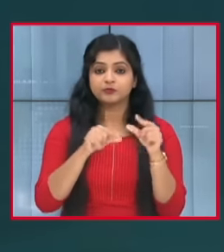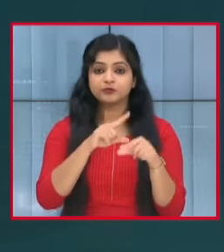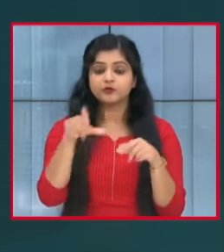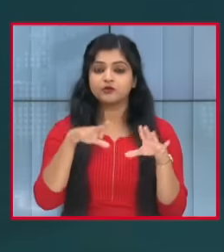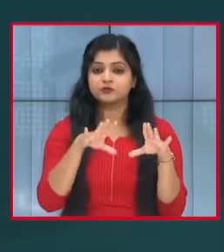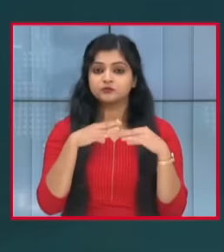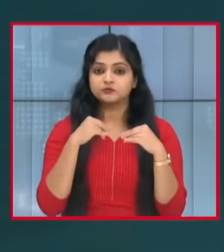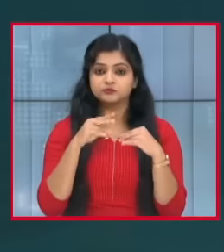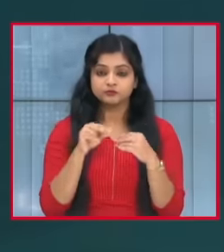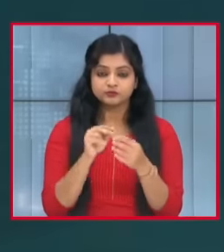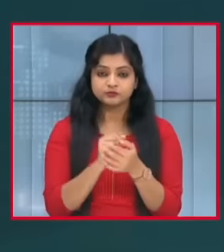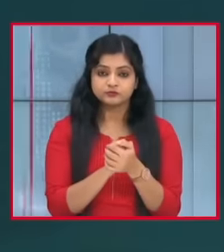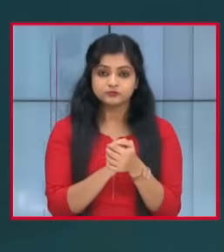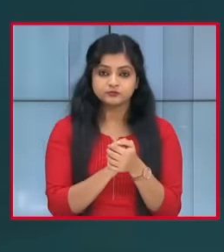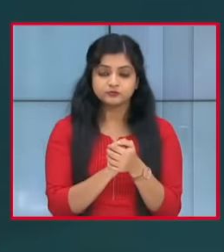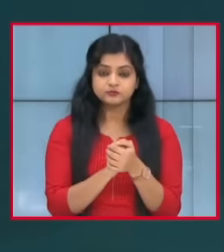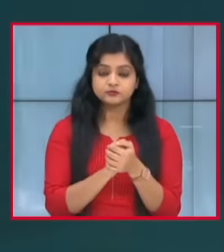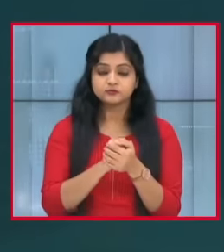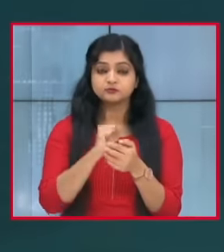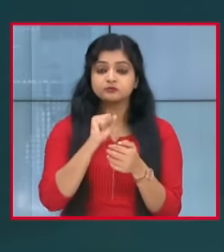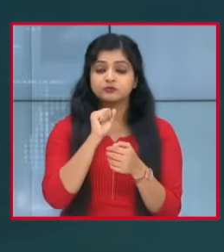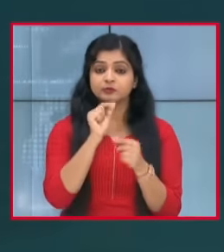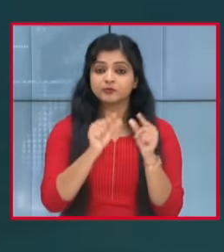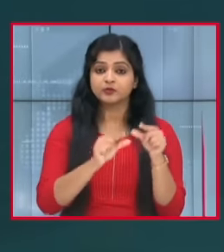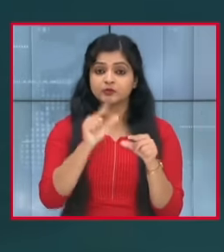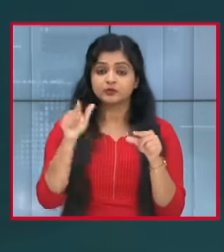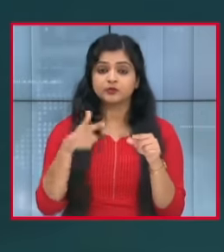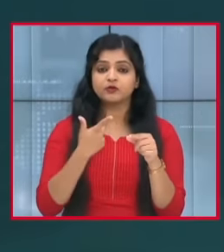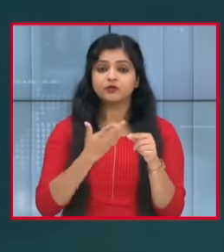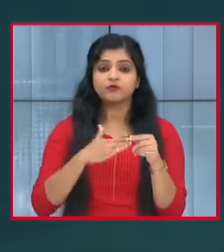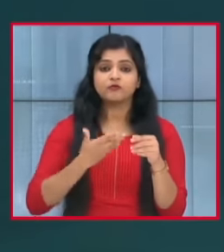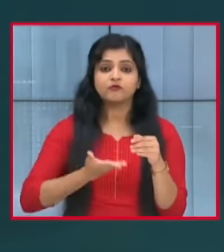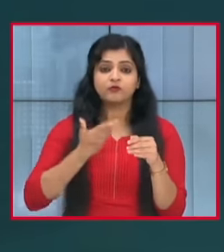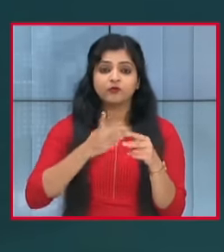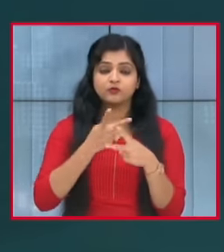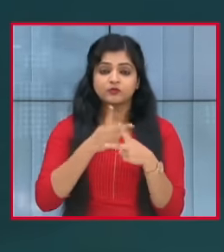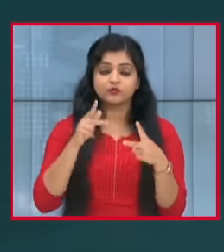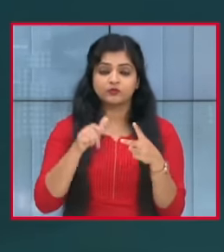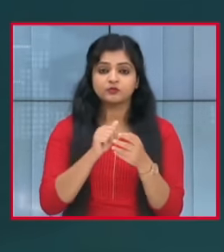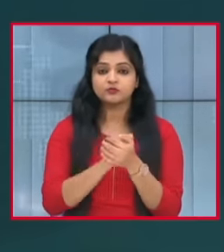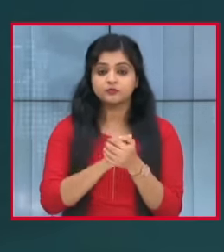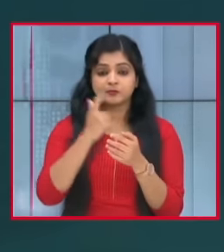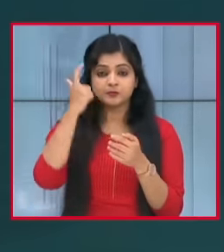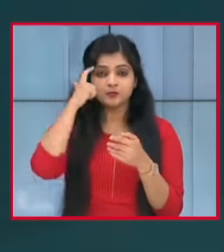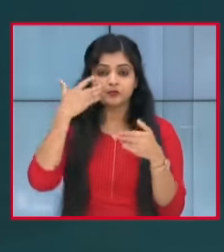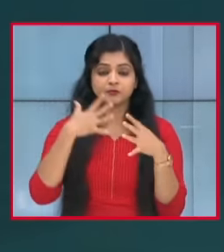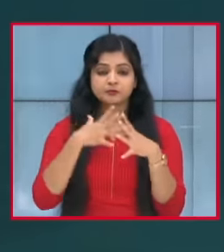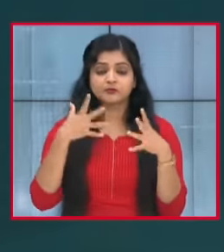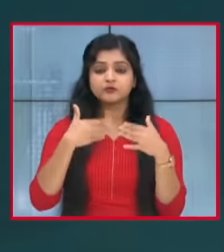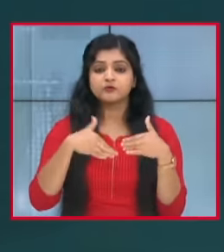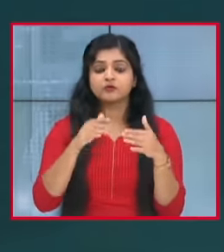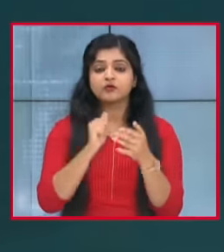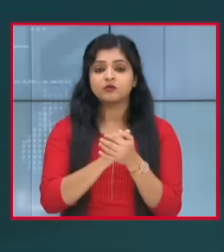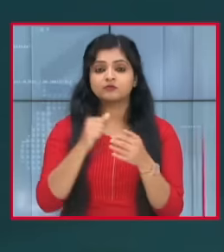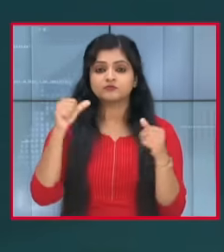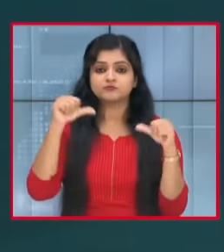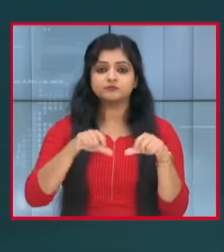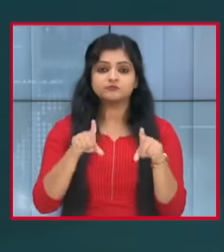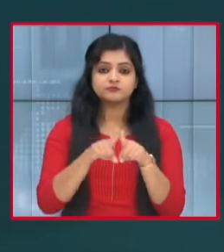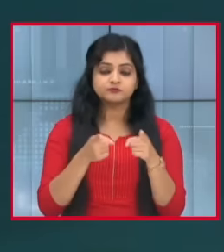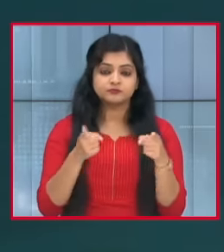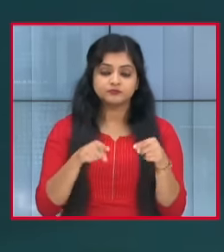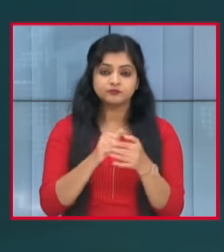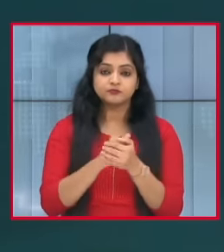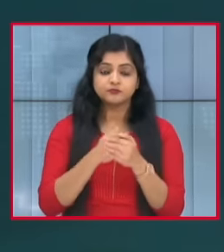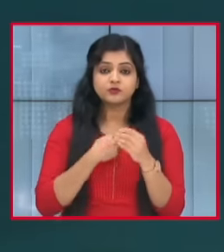തയ്യാറായിരുന്നു വരും. അത് അവരുടെ നിലവാര തകർച്ചയാണ്. അത് അവരുടെ മനസ്സിന്റെ വലിപ്പമാണ്. അത് അവരുടെ പരാജയം. വളരും